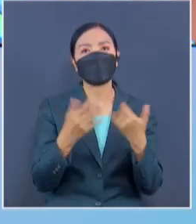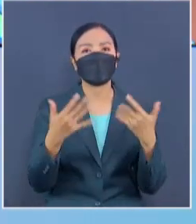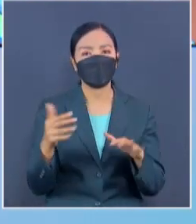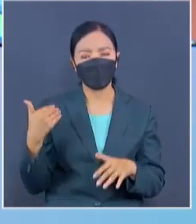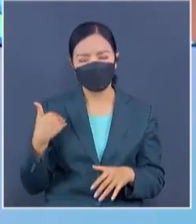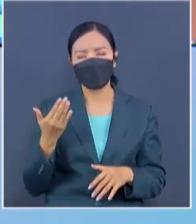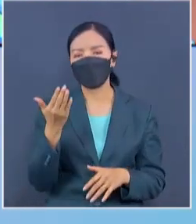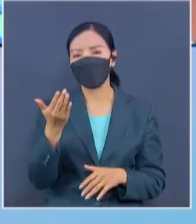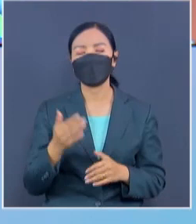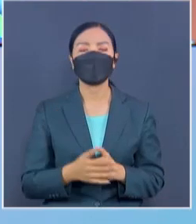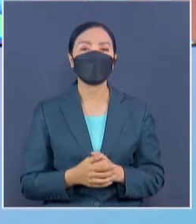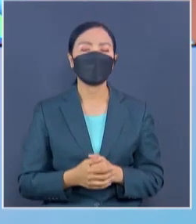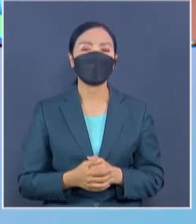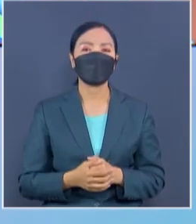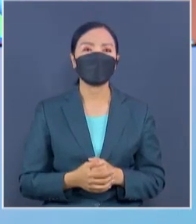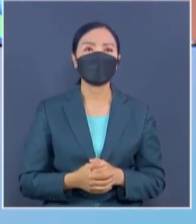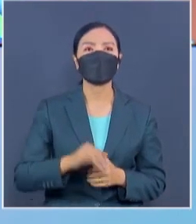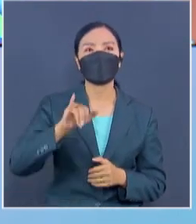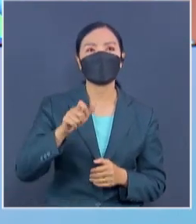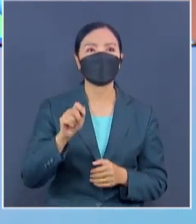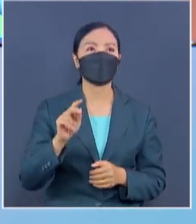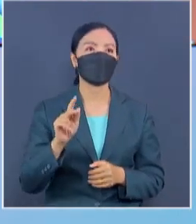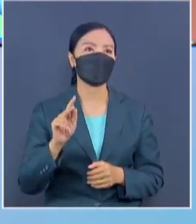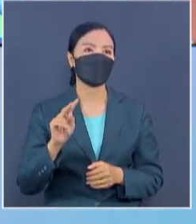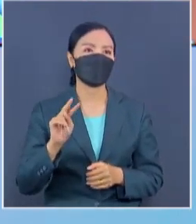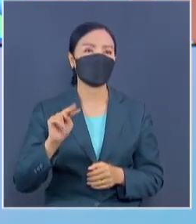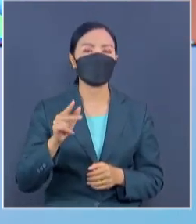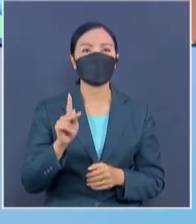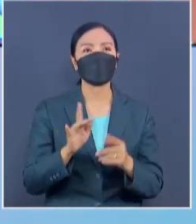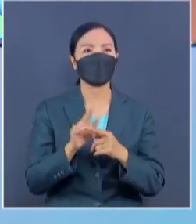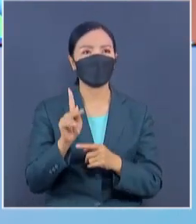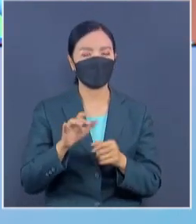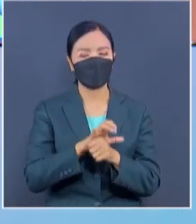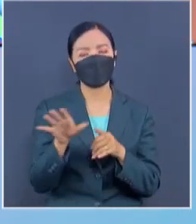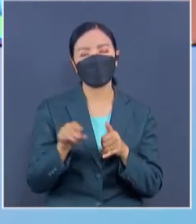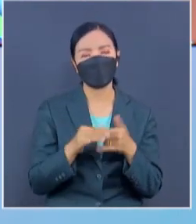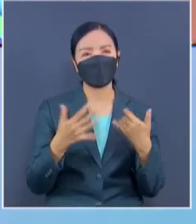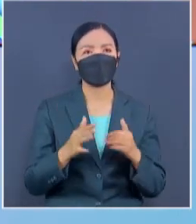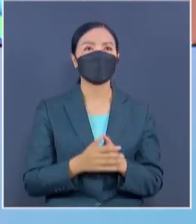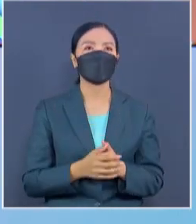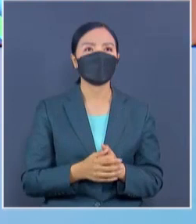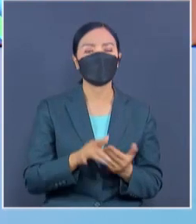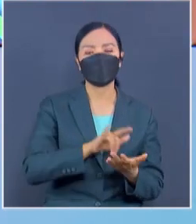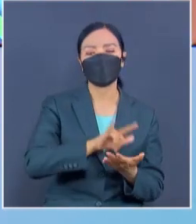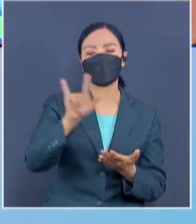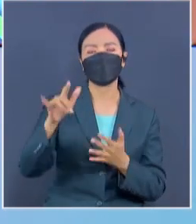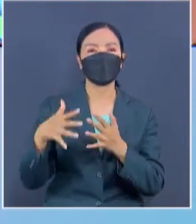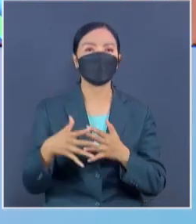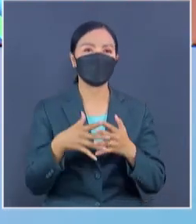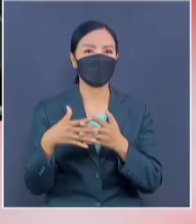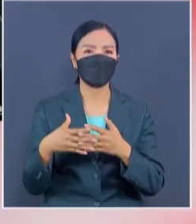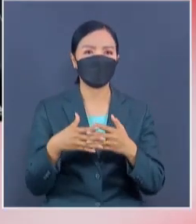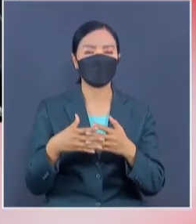างต่อเนื่องเลยแหละค่ะหนึ่งในนั้นก็คือจองกุ๊ก BTS นะคะที่ได้ตรวจพบว่าติดเชื้อโควิด-19 หลังเดินทางไปถึงสหรัฐอเมริกา